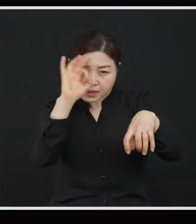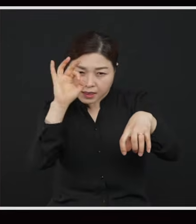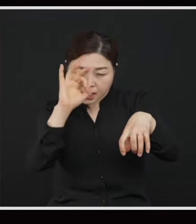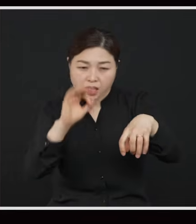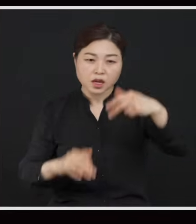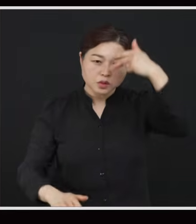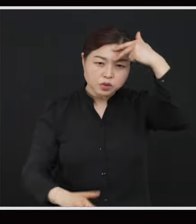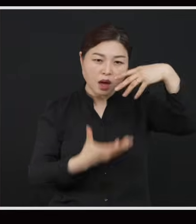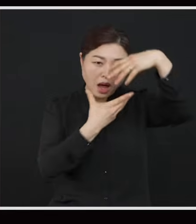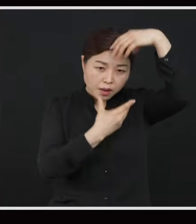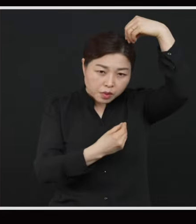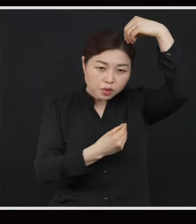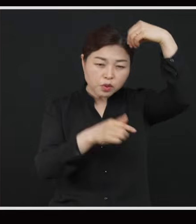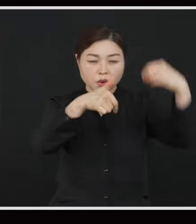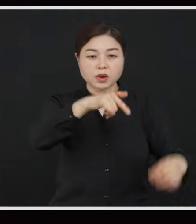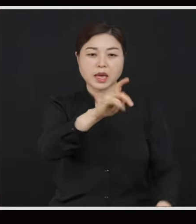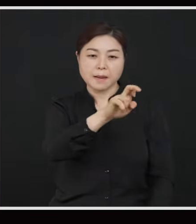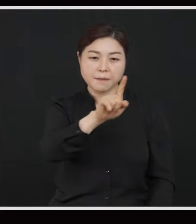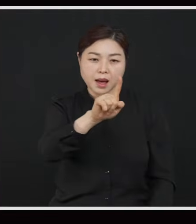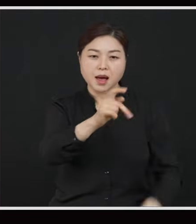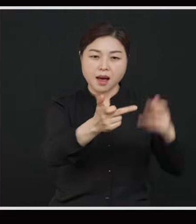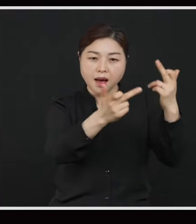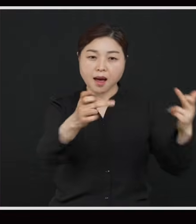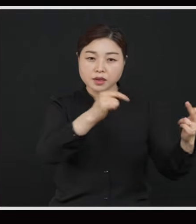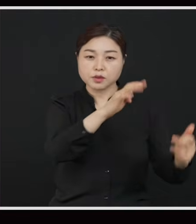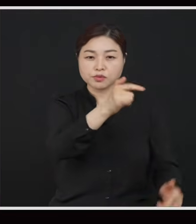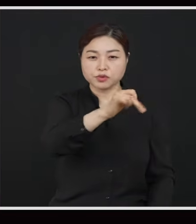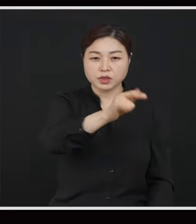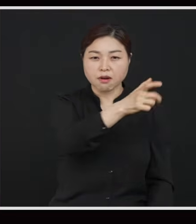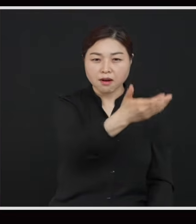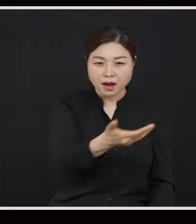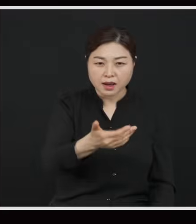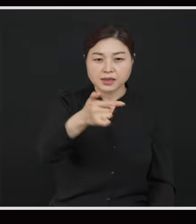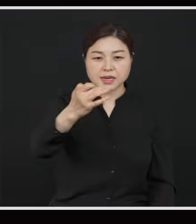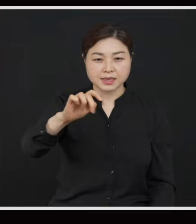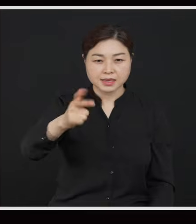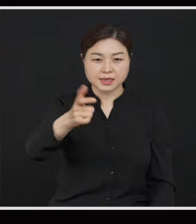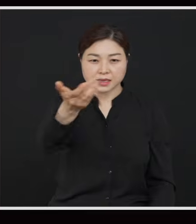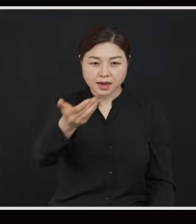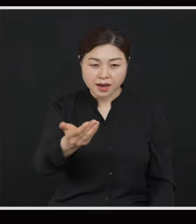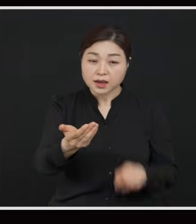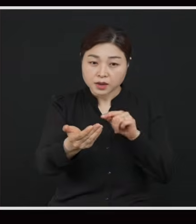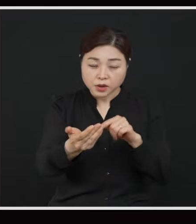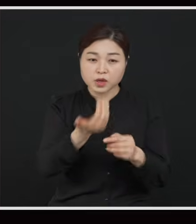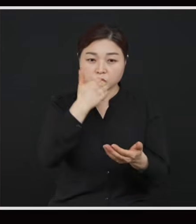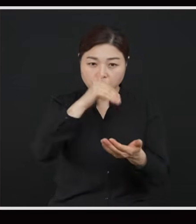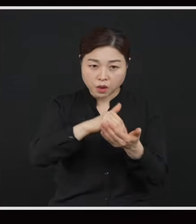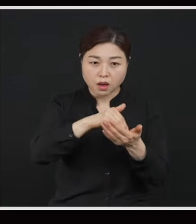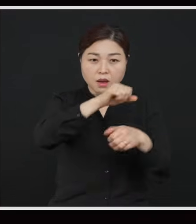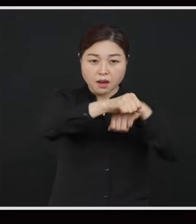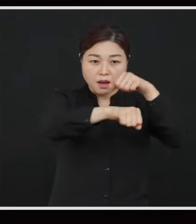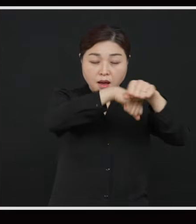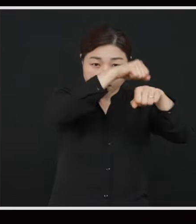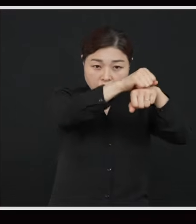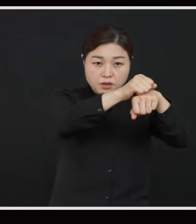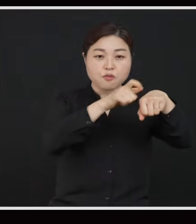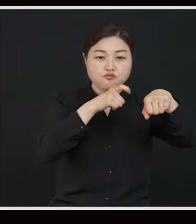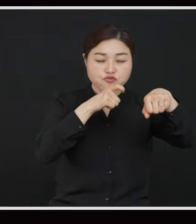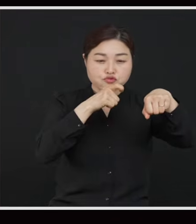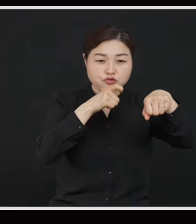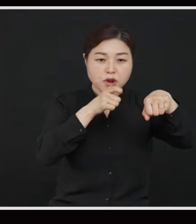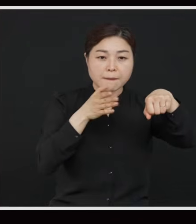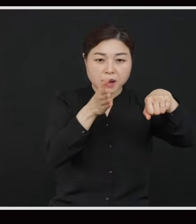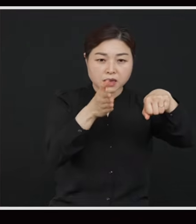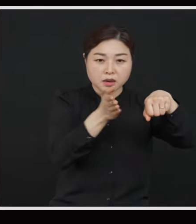조선 함경도의 개마고원에 있는 부전강하고 장진강을 거기에 댐을 싸서 물기를 바꾸면은